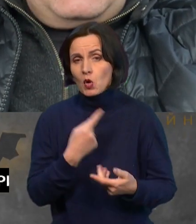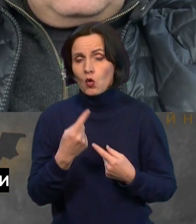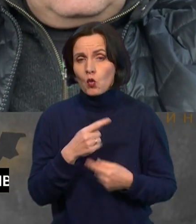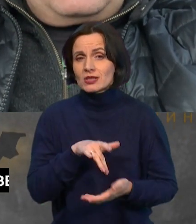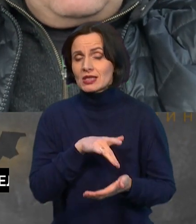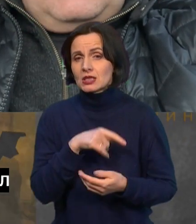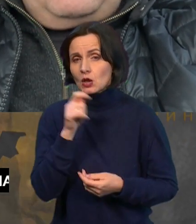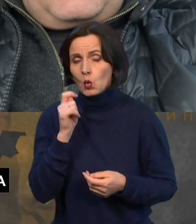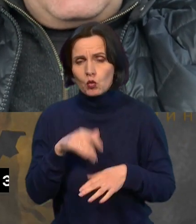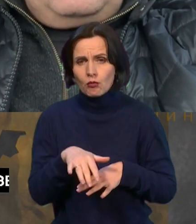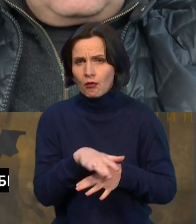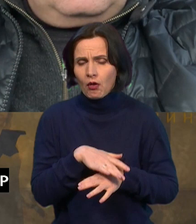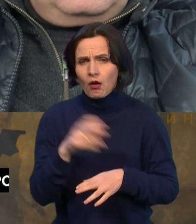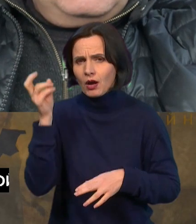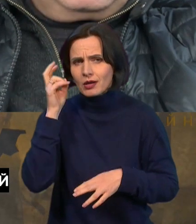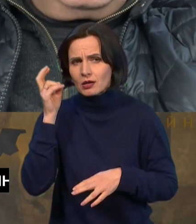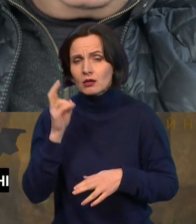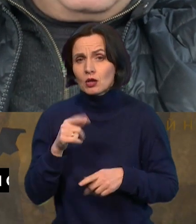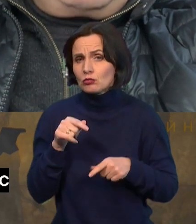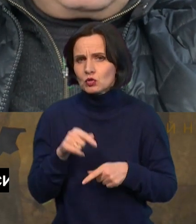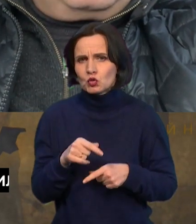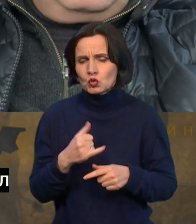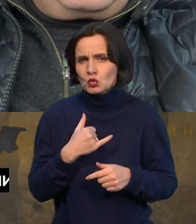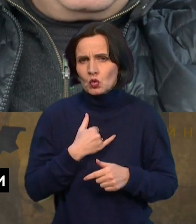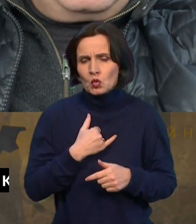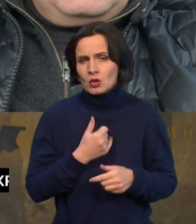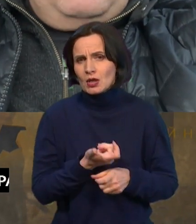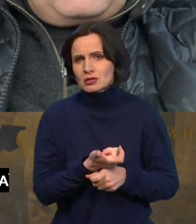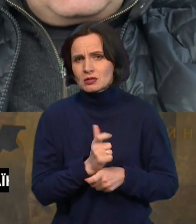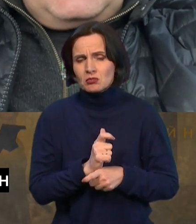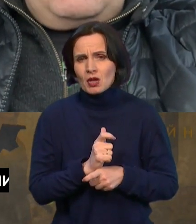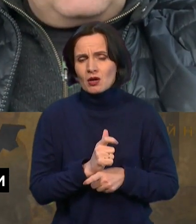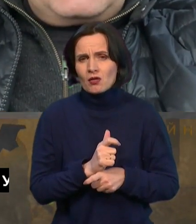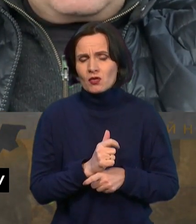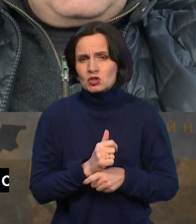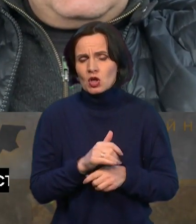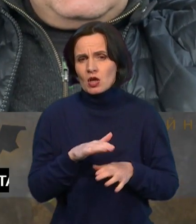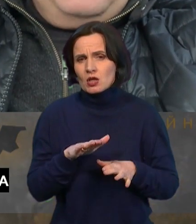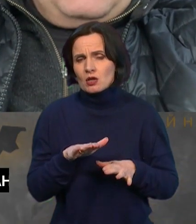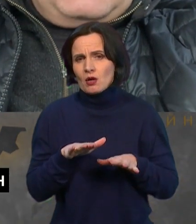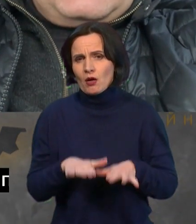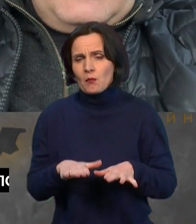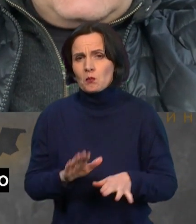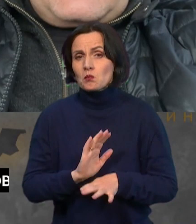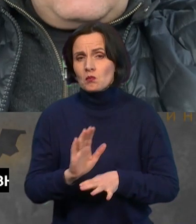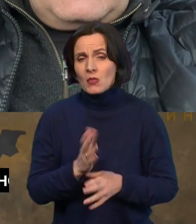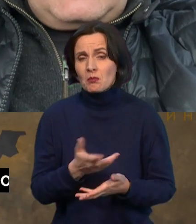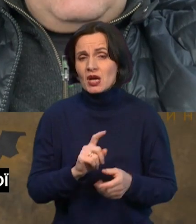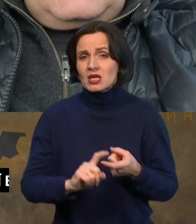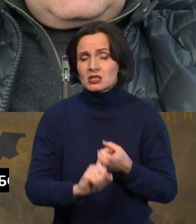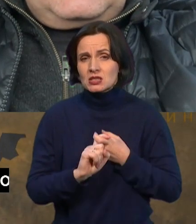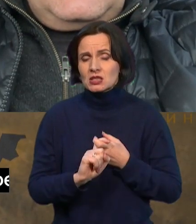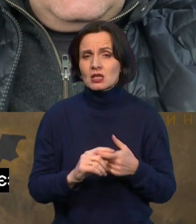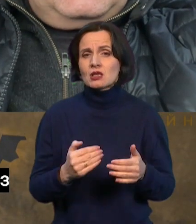Україну, коли ми з вами говоримо про Київ, то тут в нас в основному все вітчизняного виробництва. І, власне, ми залежимося тільки